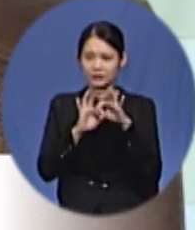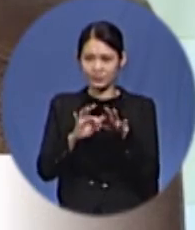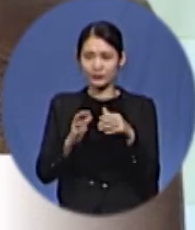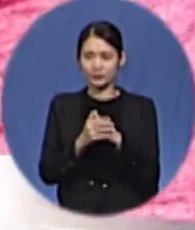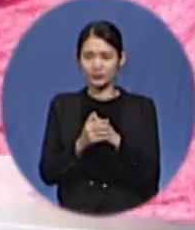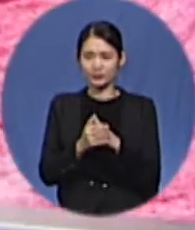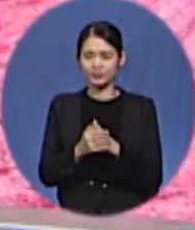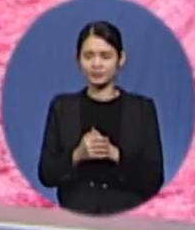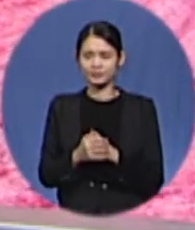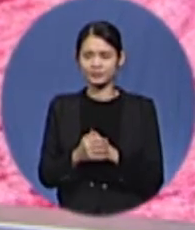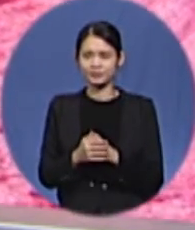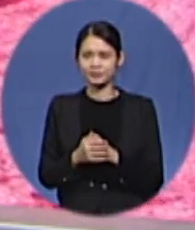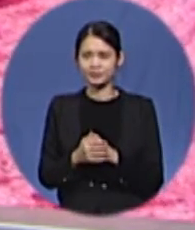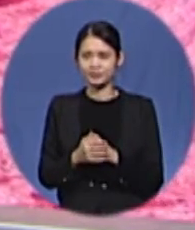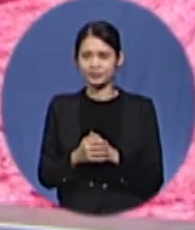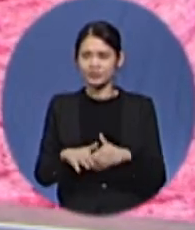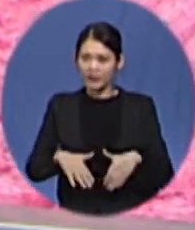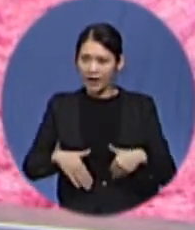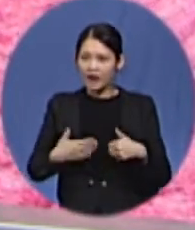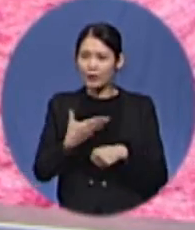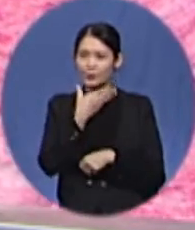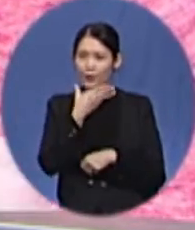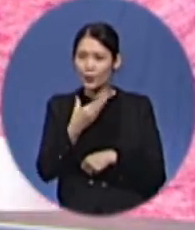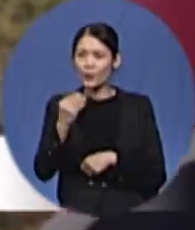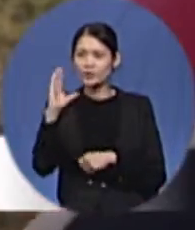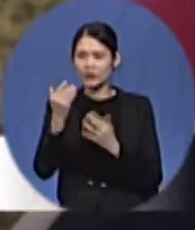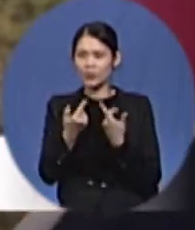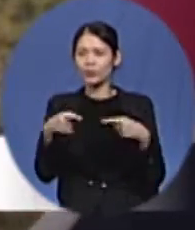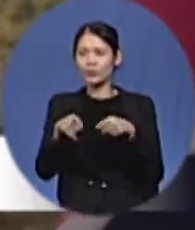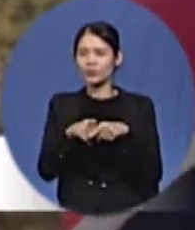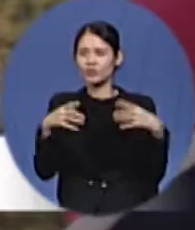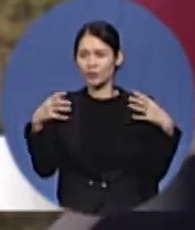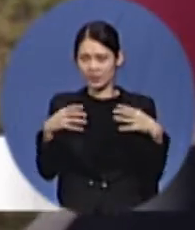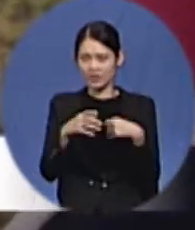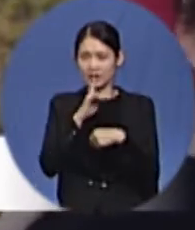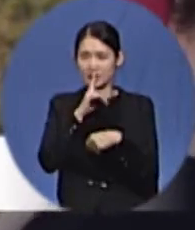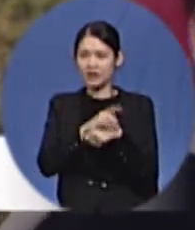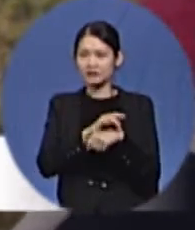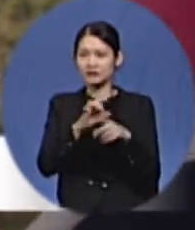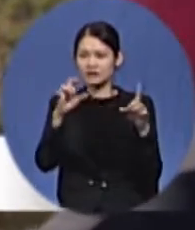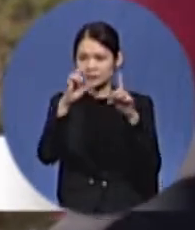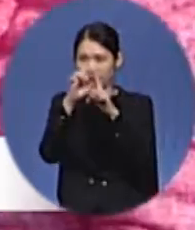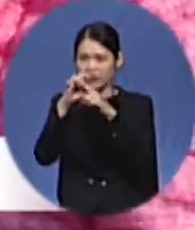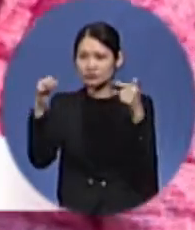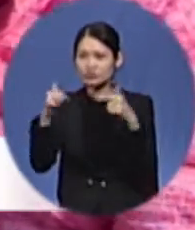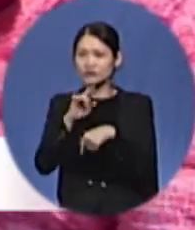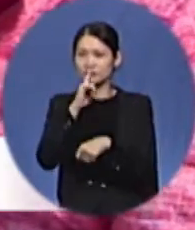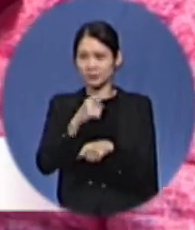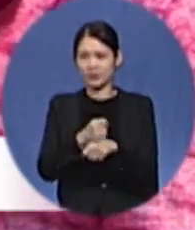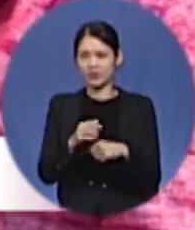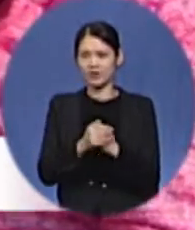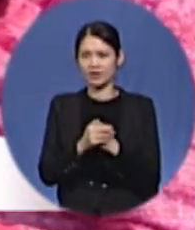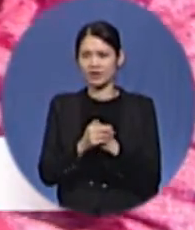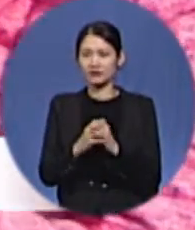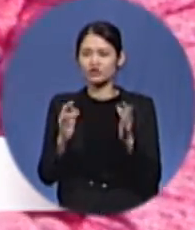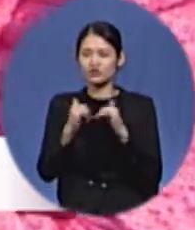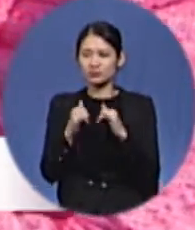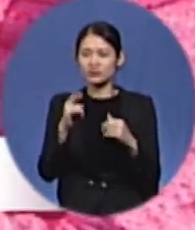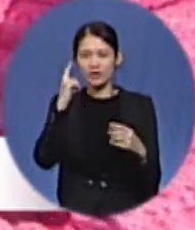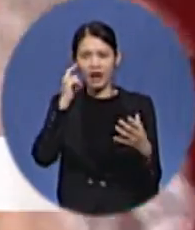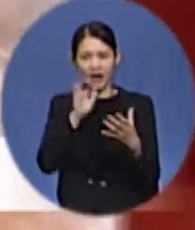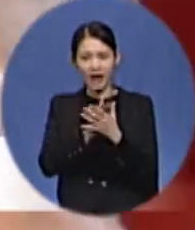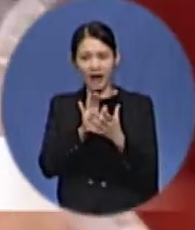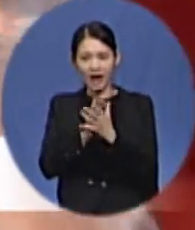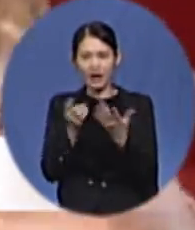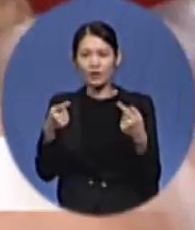체계를 잡아가고. 따뜻하고 복된 공동체의 준말인 따복 공동체는 마을 주민들이 스스로 공동체를